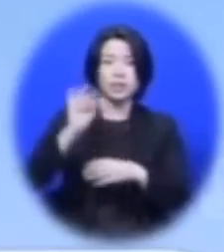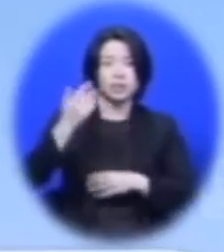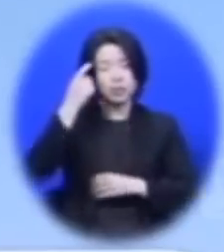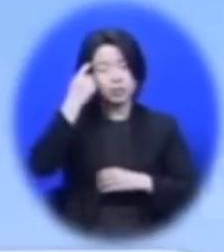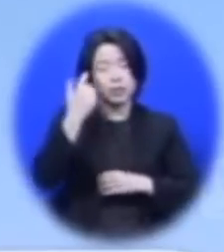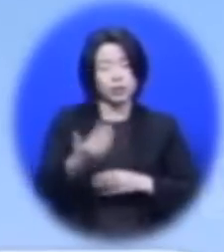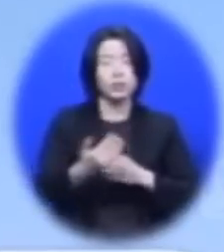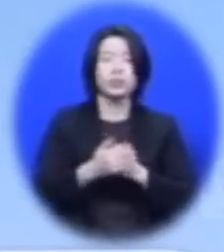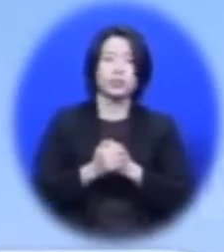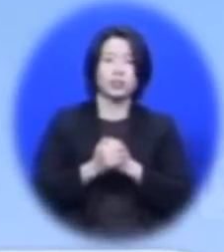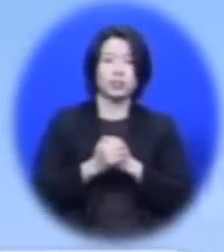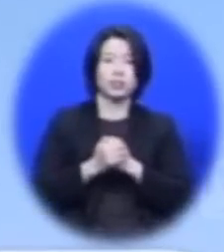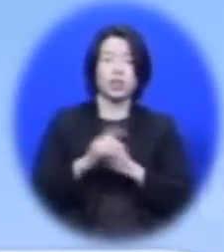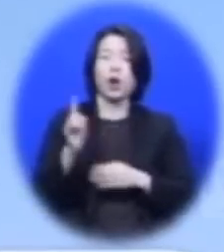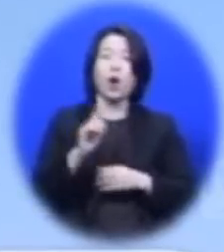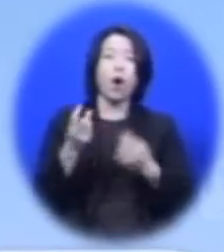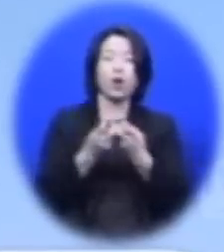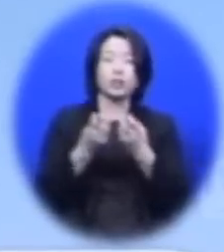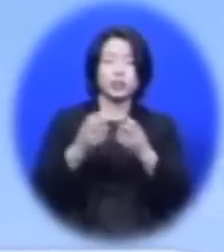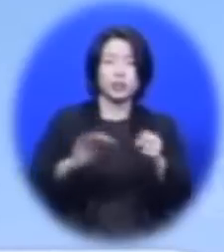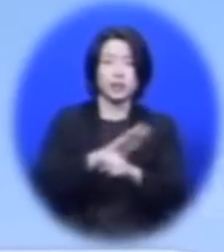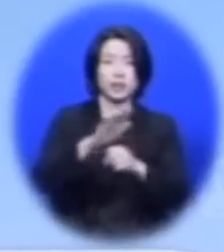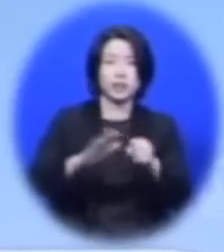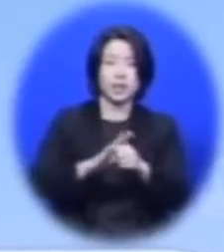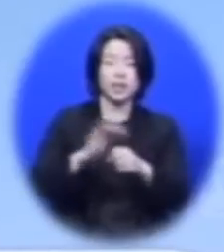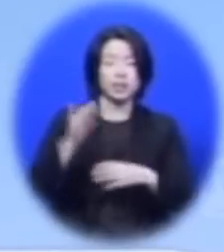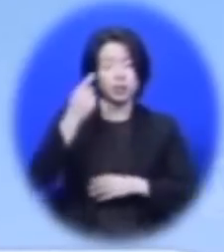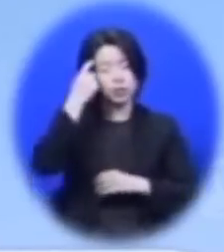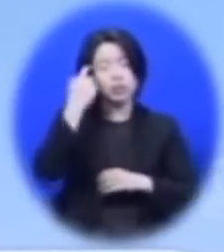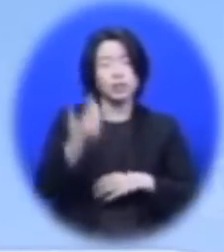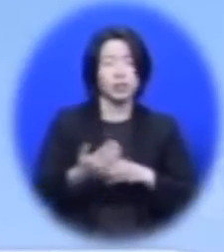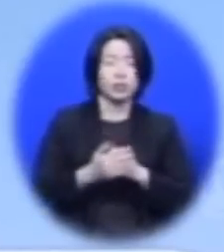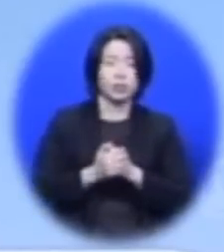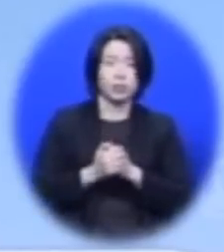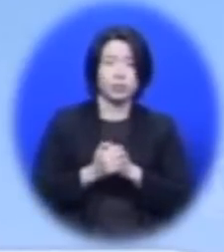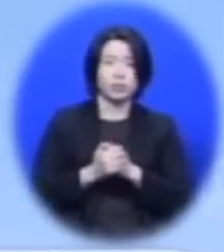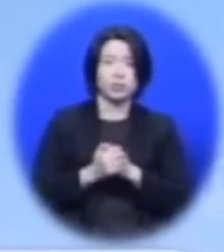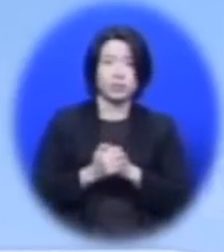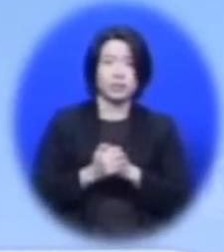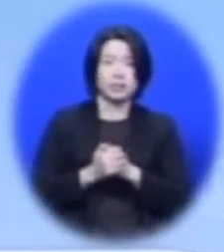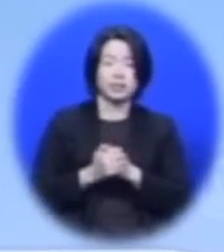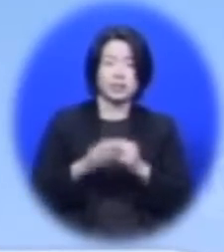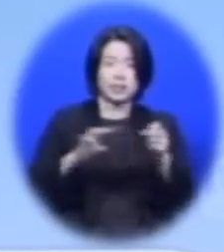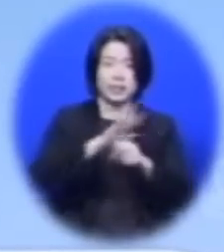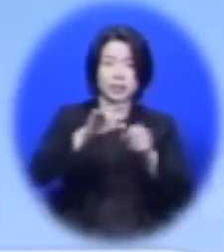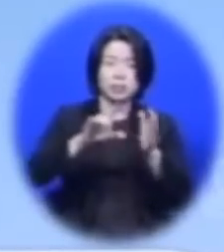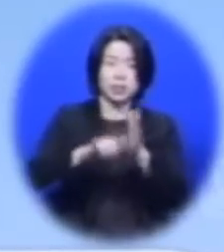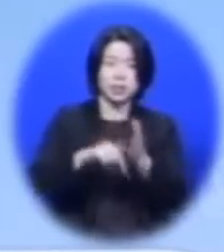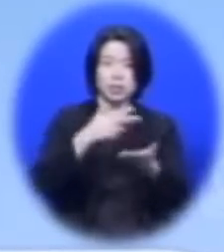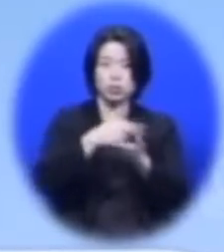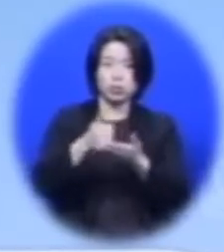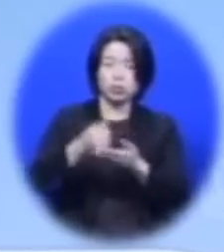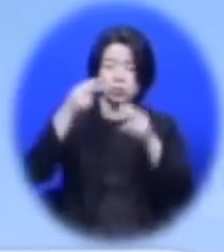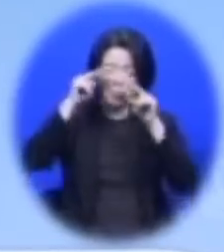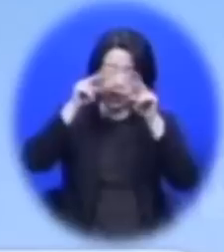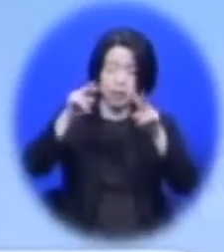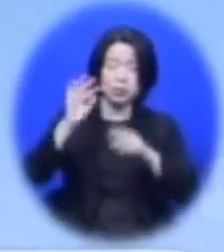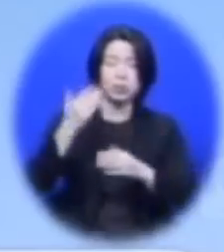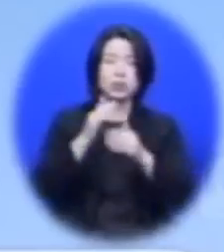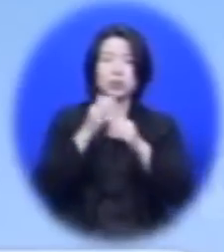이렇게 물어요. 어떻게 주님 사랑하게 되나요? 그래서 24시간 주님을 바라보시라고 한